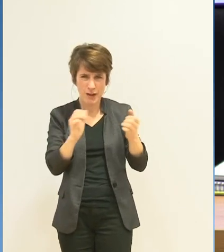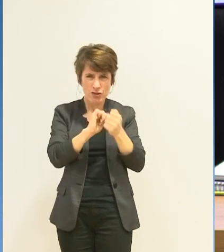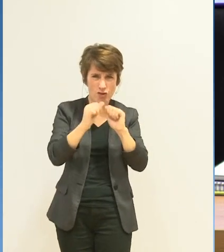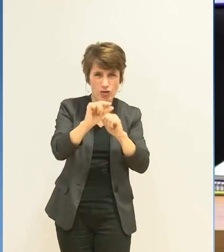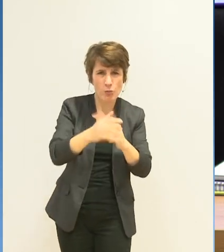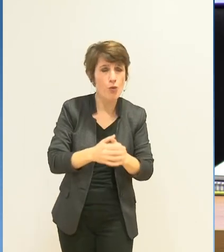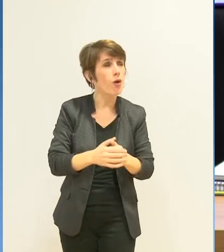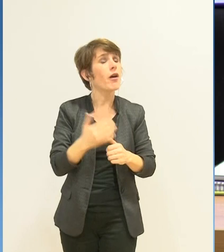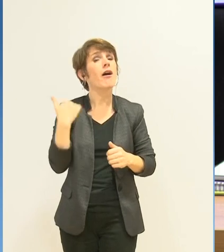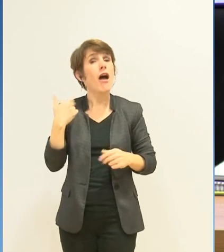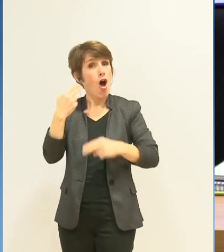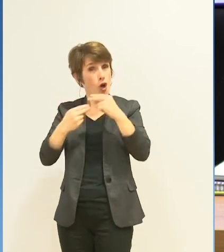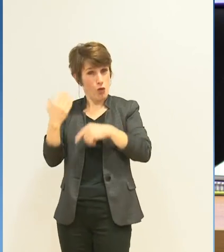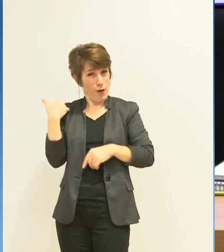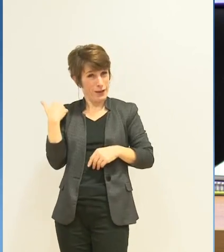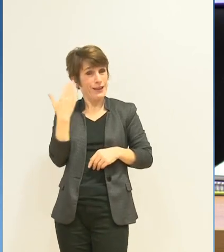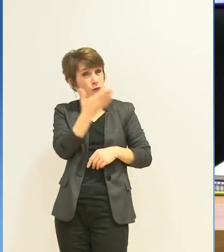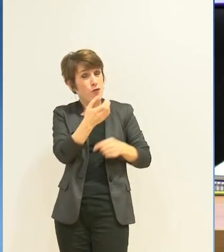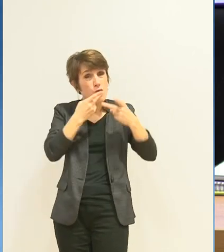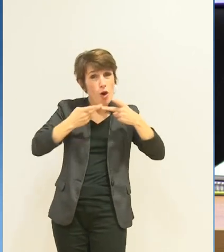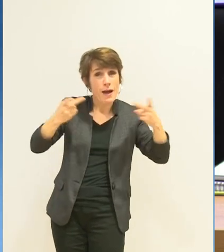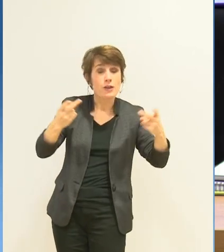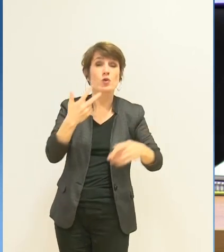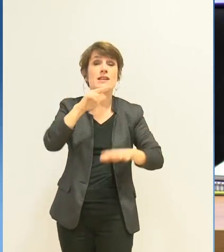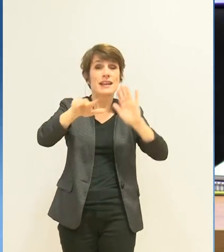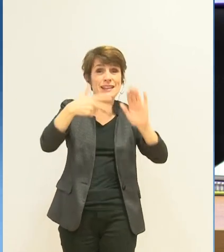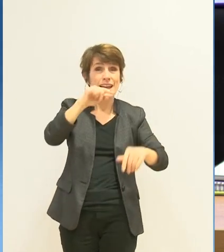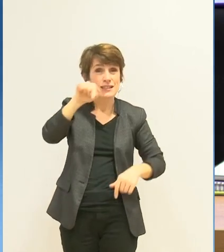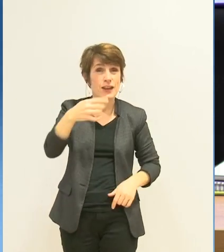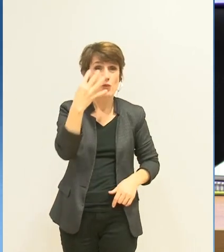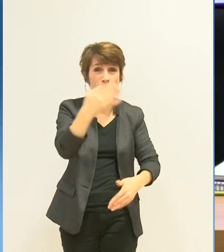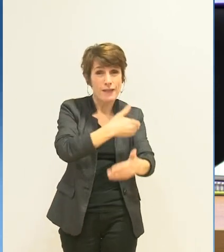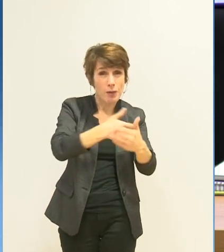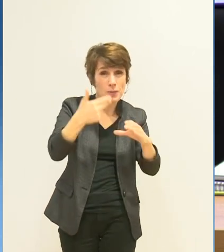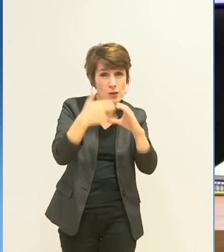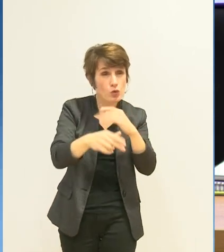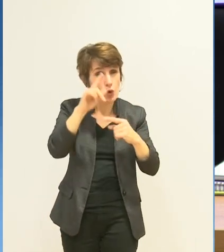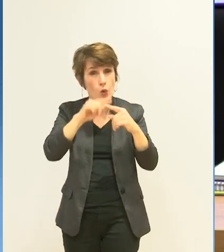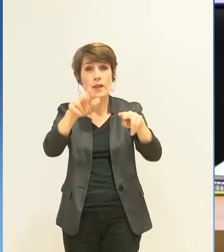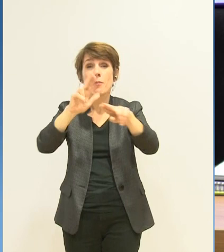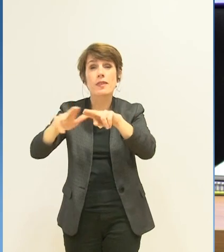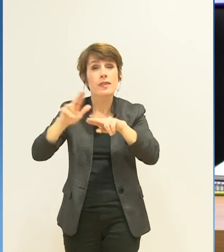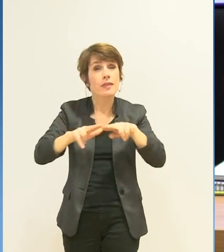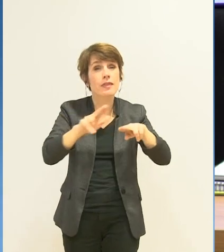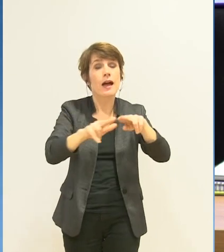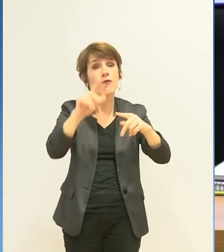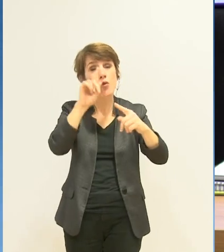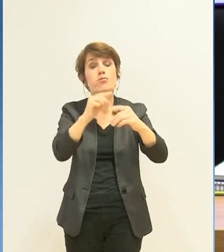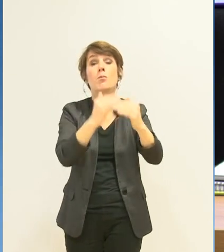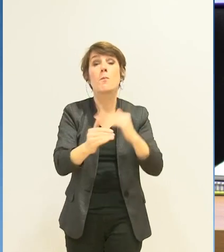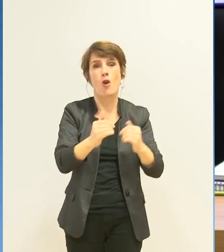annonciez dans vos documents 13,4 millions d'euros pour les travaux au titre du plan